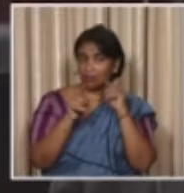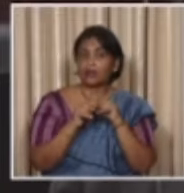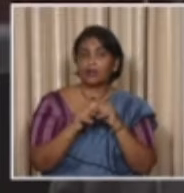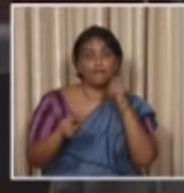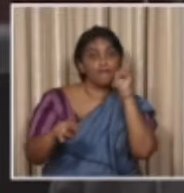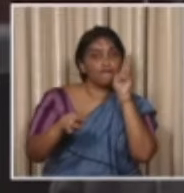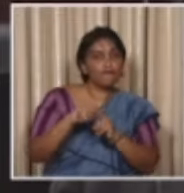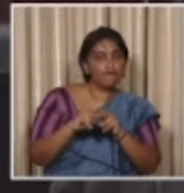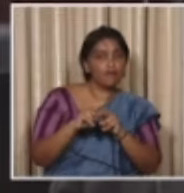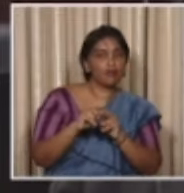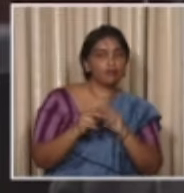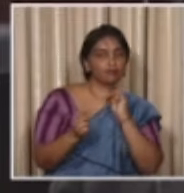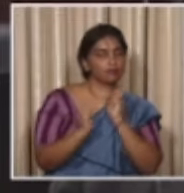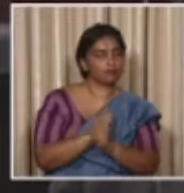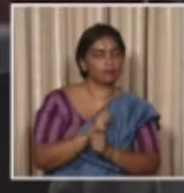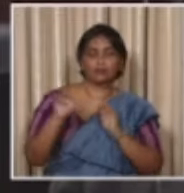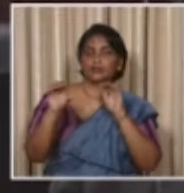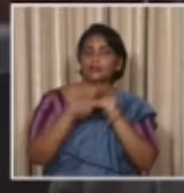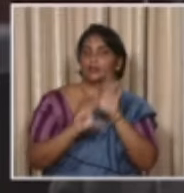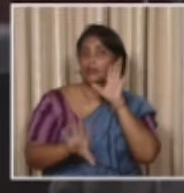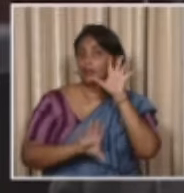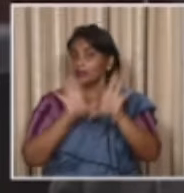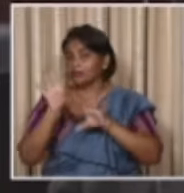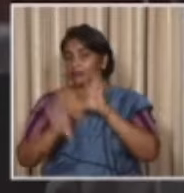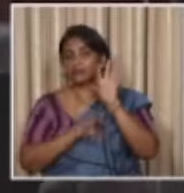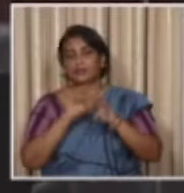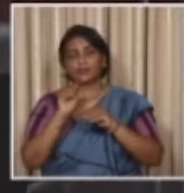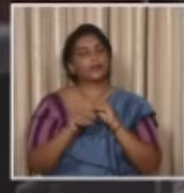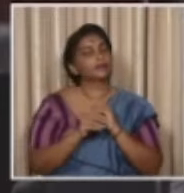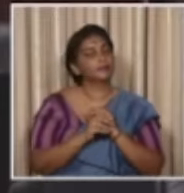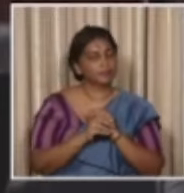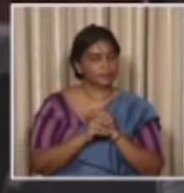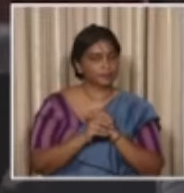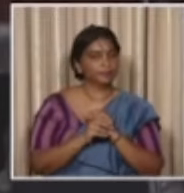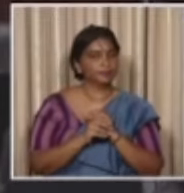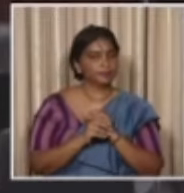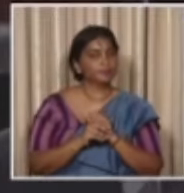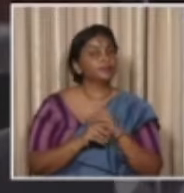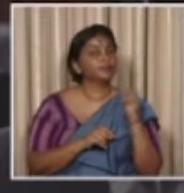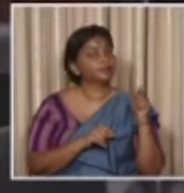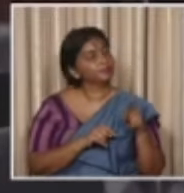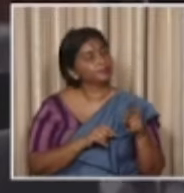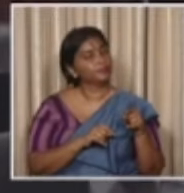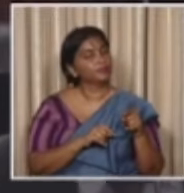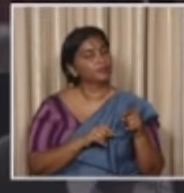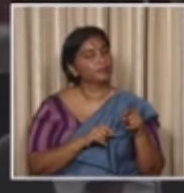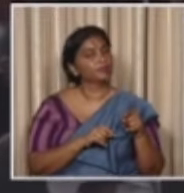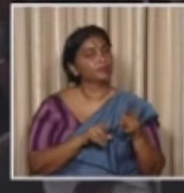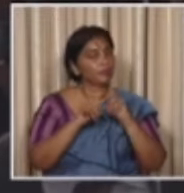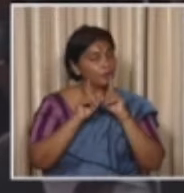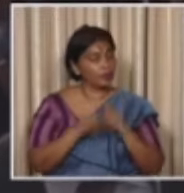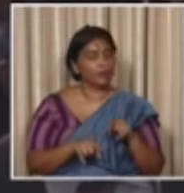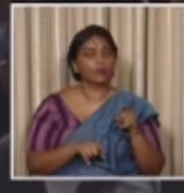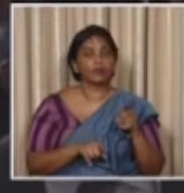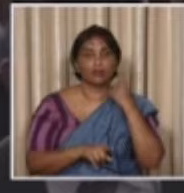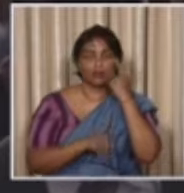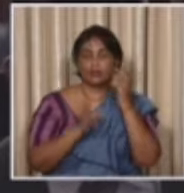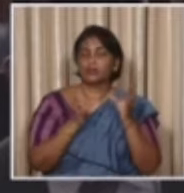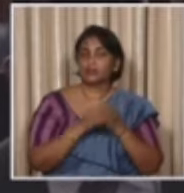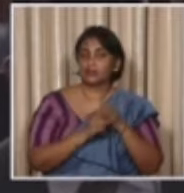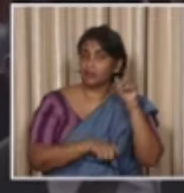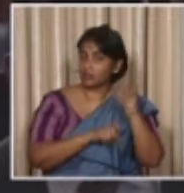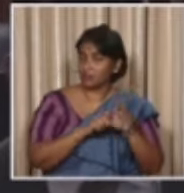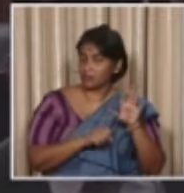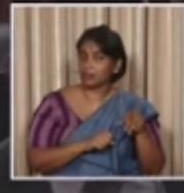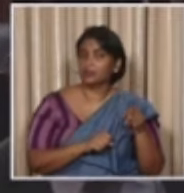මිතුරු වෙසින් ඇතුළත් වී එහි තොරතුරු රහසේ ලබා ගැනීම. ඉතින් ඒක එවිනි බුද්ධ්‍යාංශ